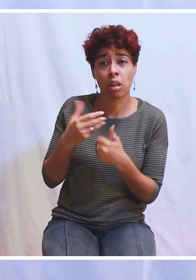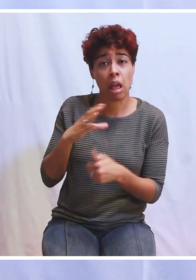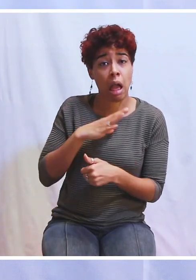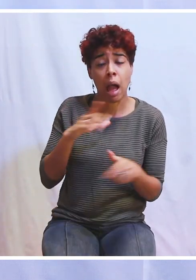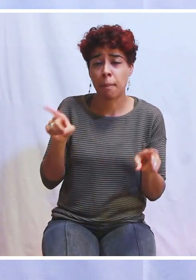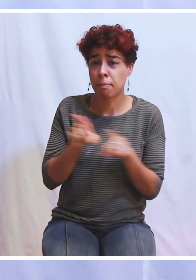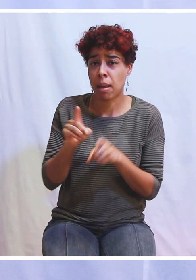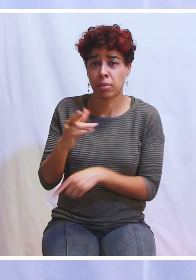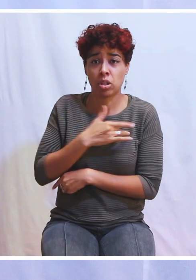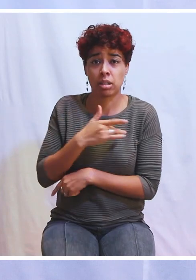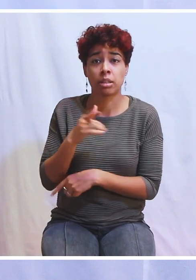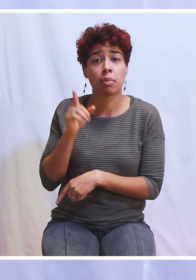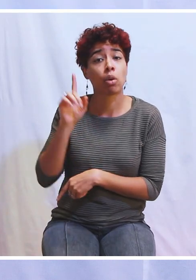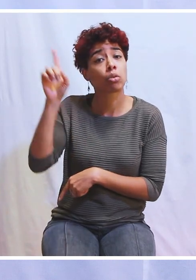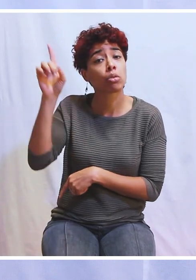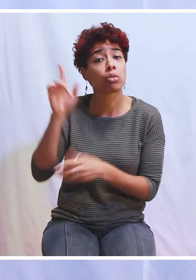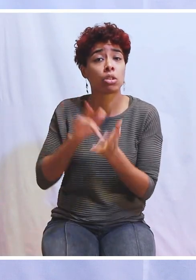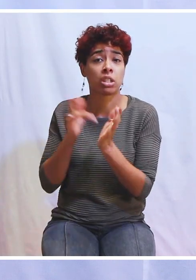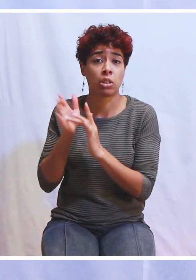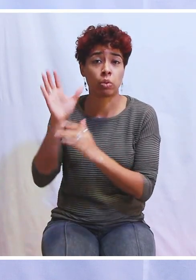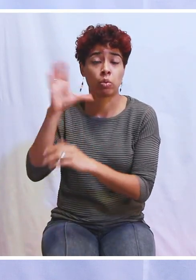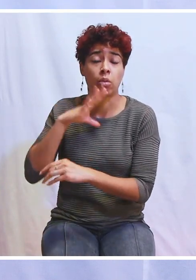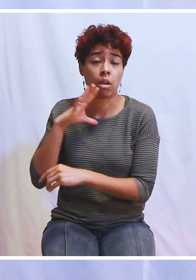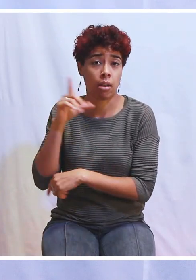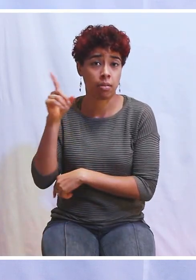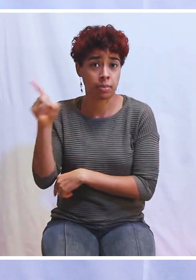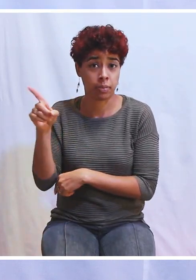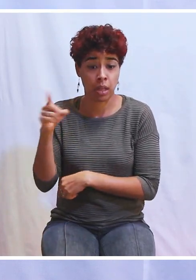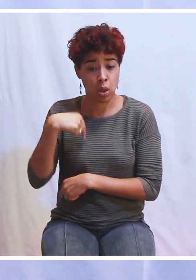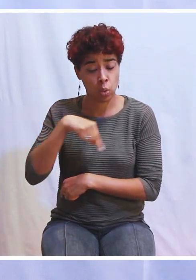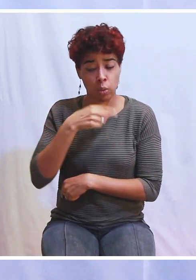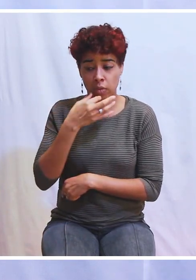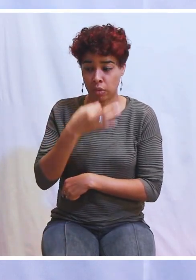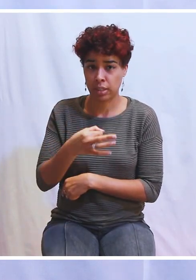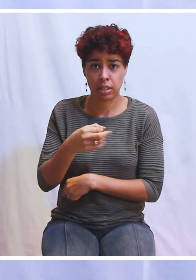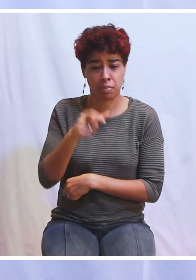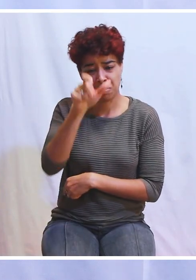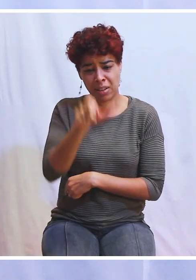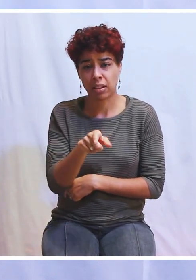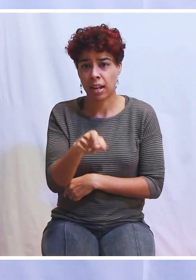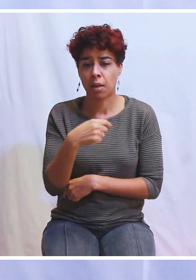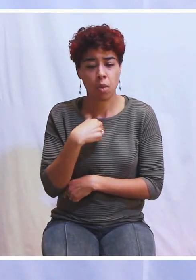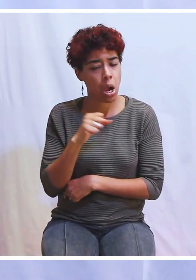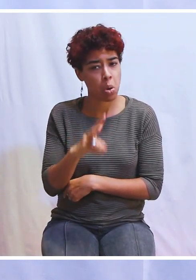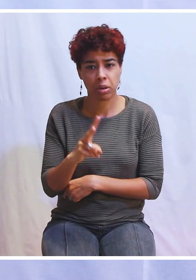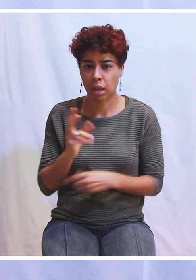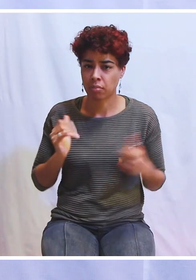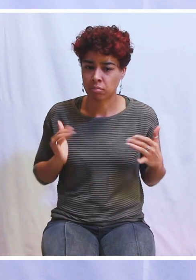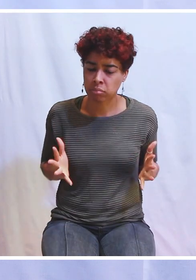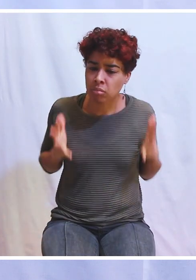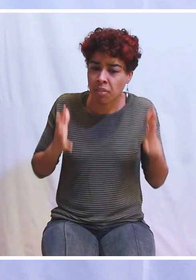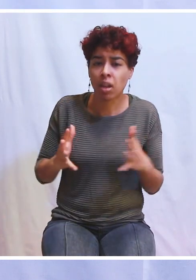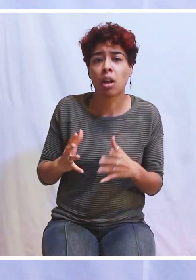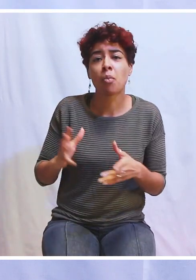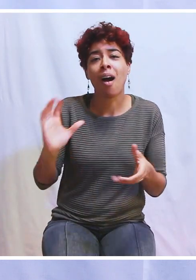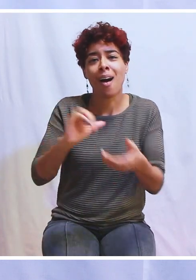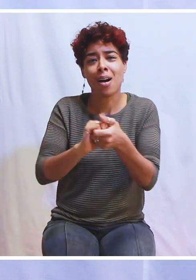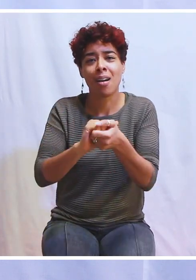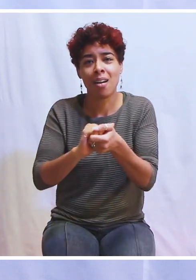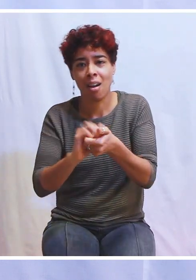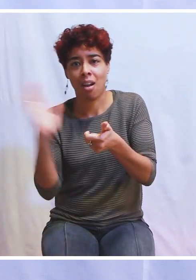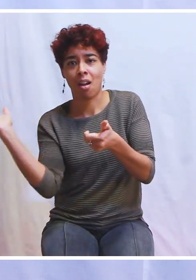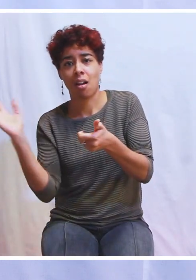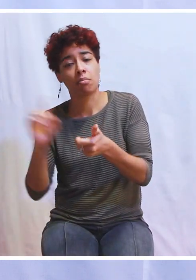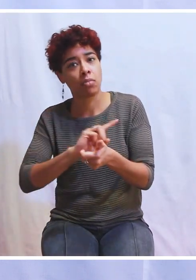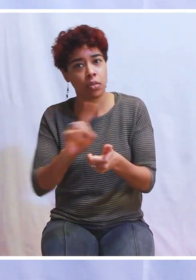de notre prochain, d'avoir cet état d'esprit, de dire je m'engage pour la personne et je ne vais pas lui lâcher la main. Il y a même